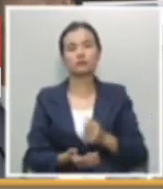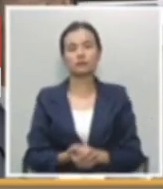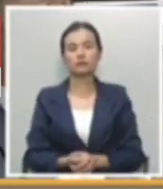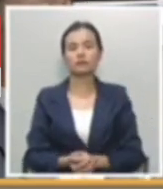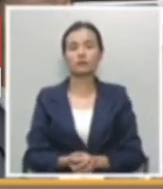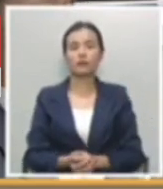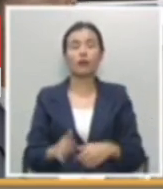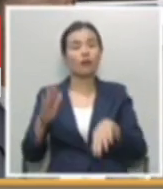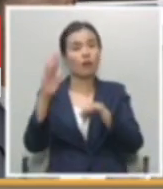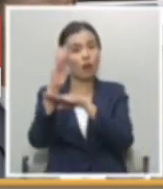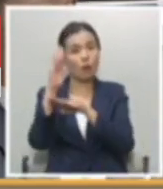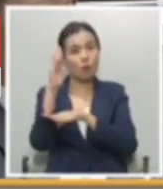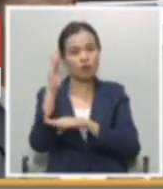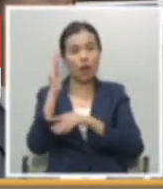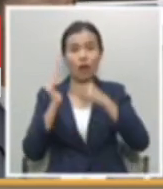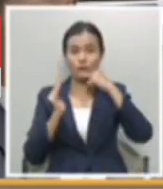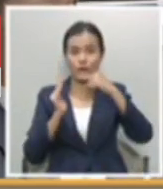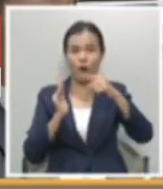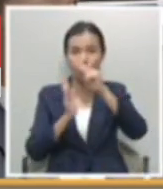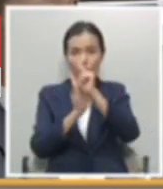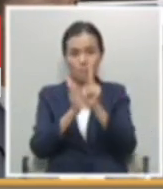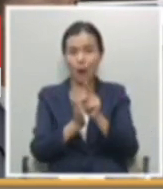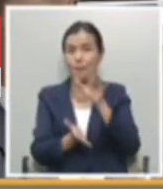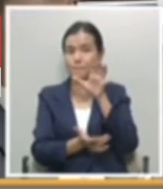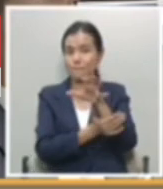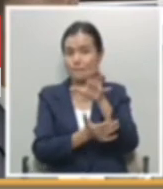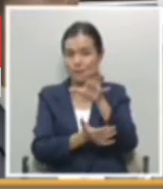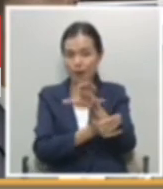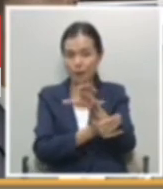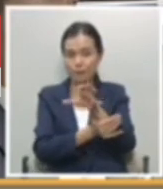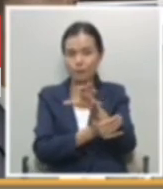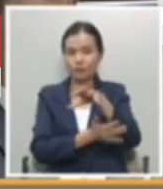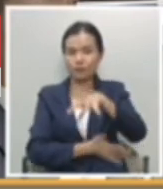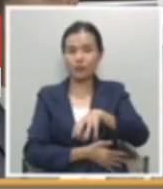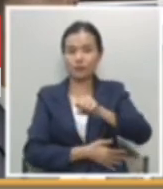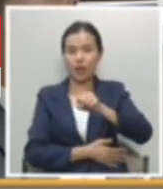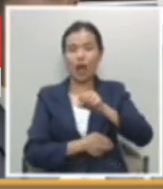อยู่ในกระบวนการบังคับคดีของสำนักงาน